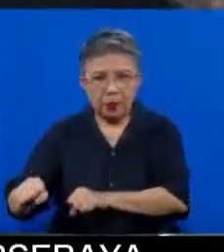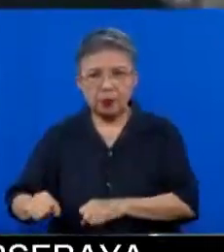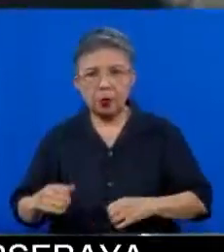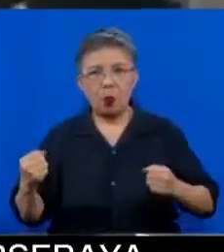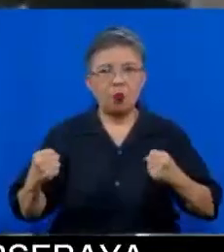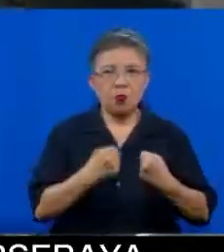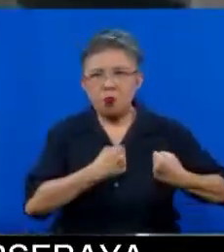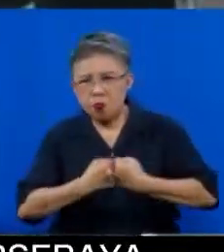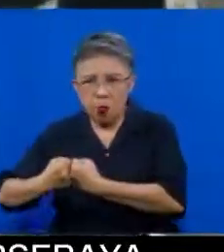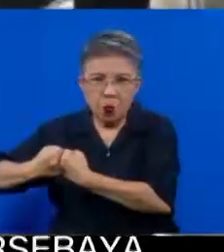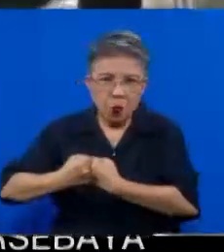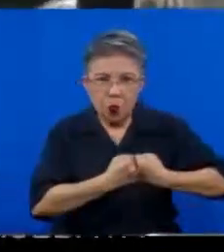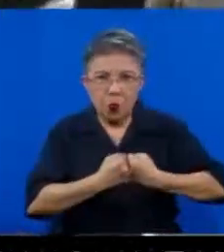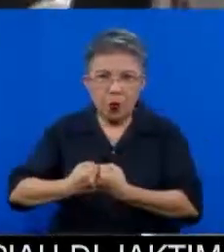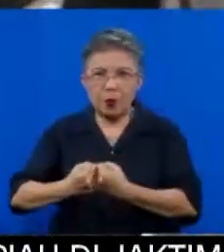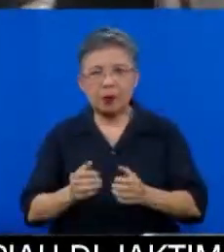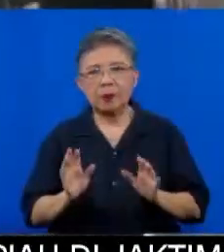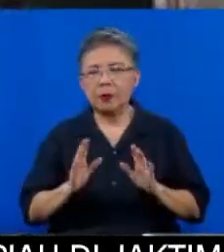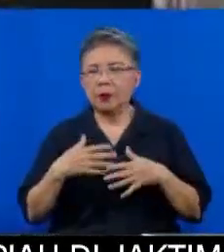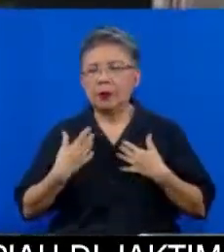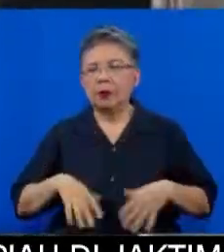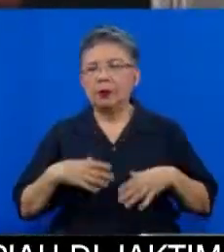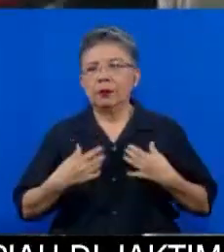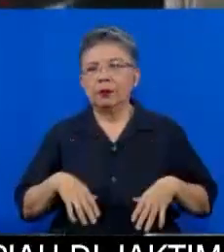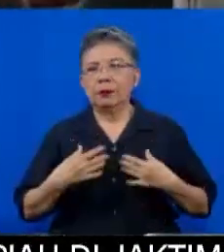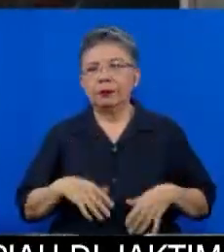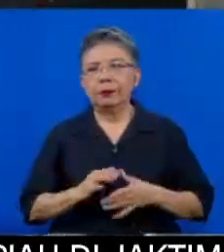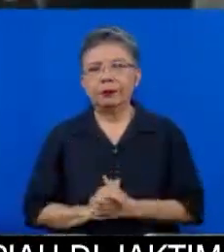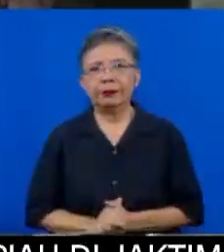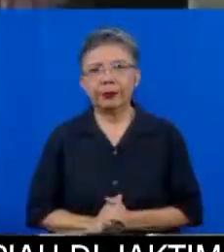aksi saling dorong tim liputan CNN Indonesia